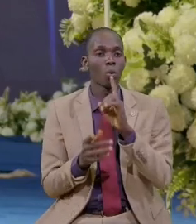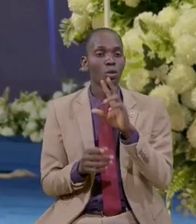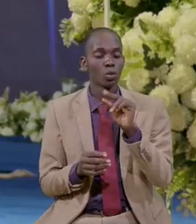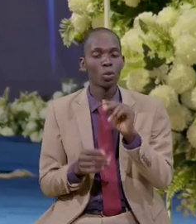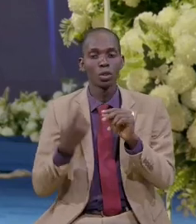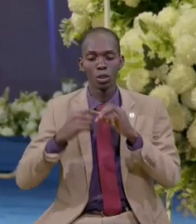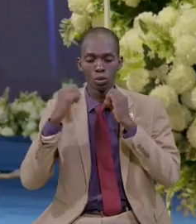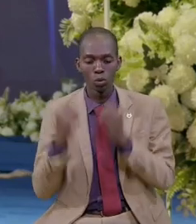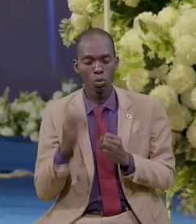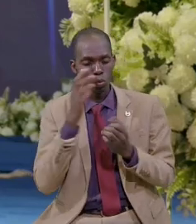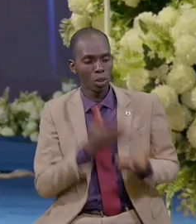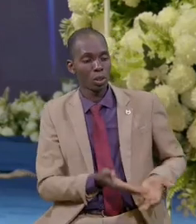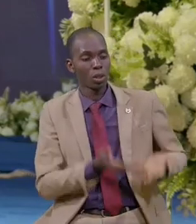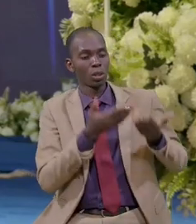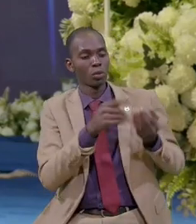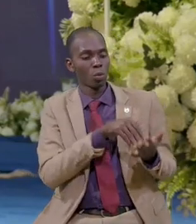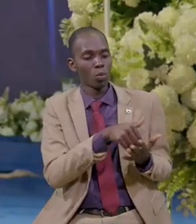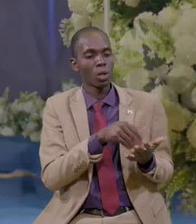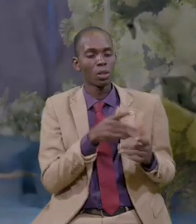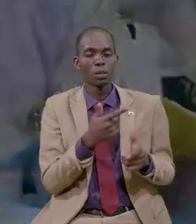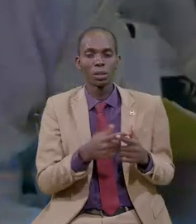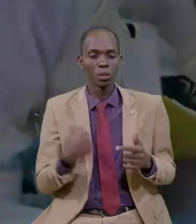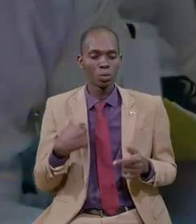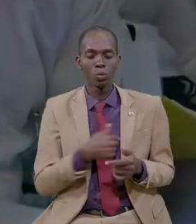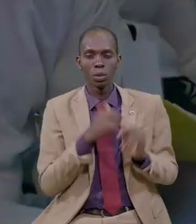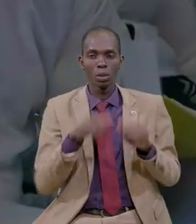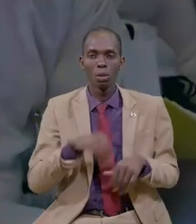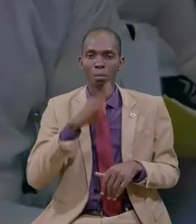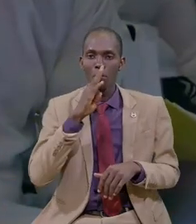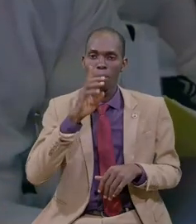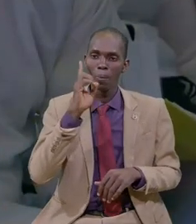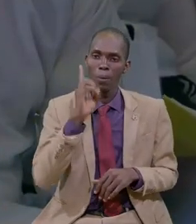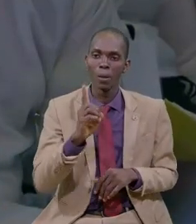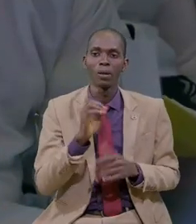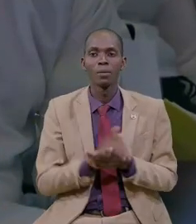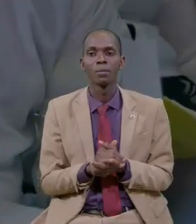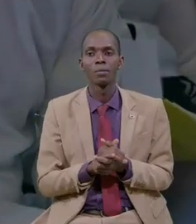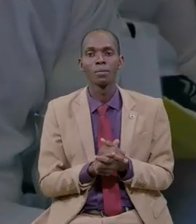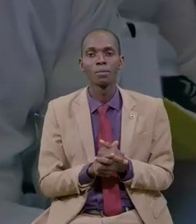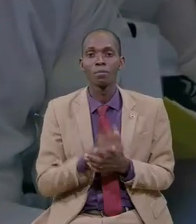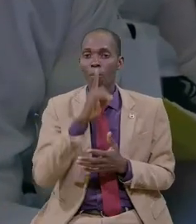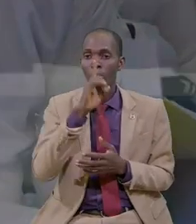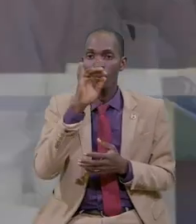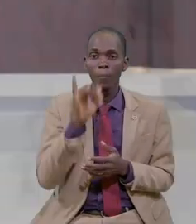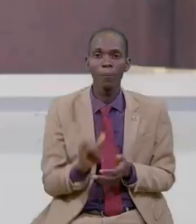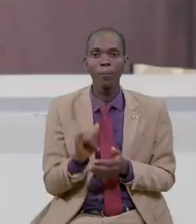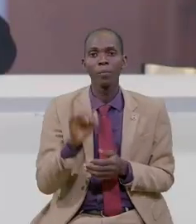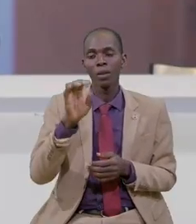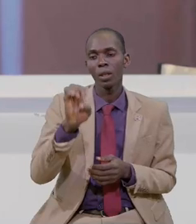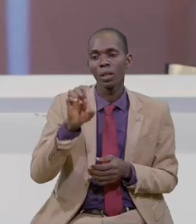le faible. Et alors, nous serons un. En réalité, Élisée